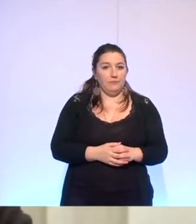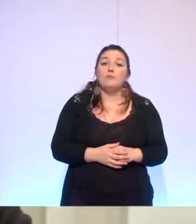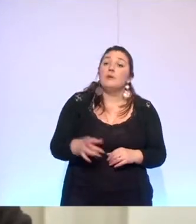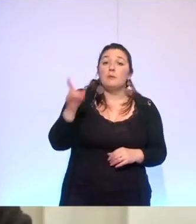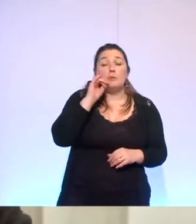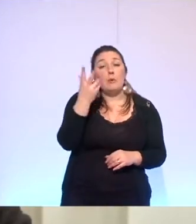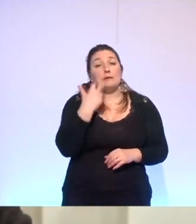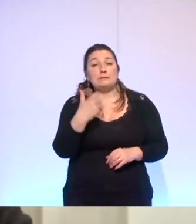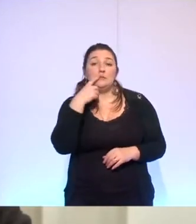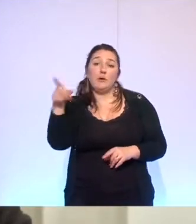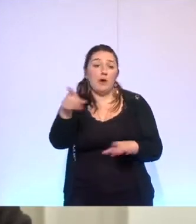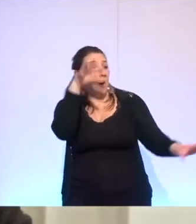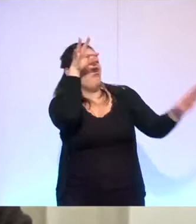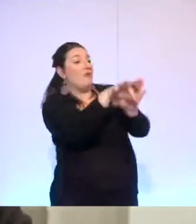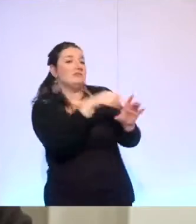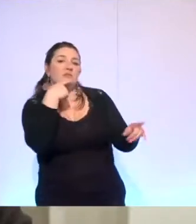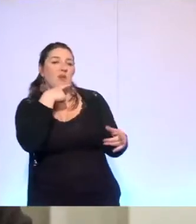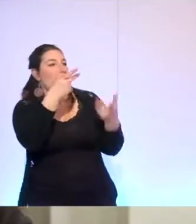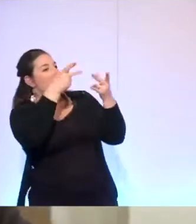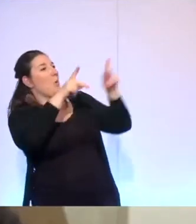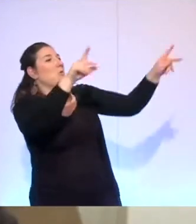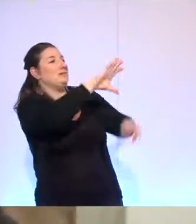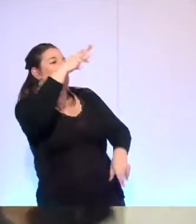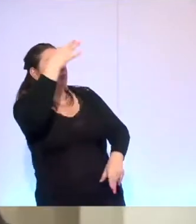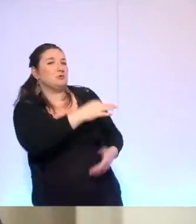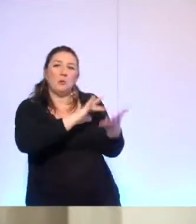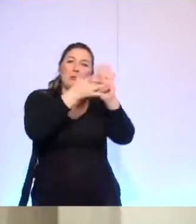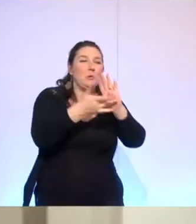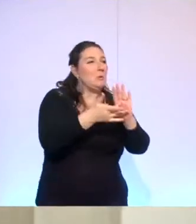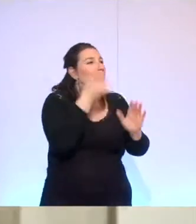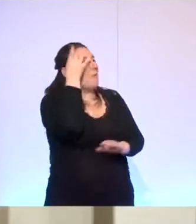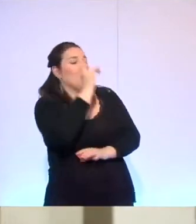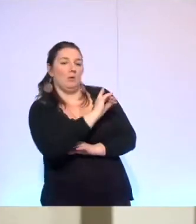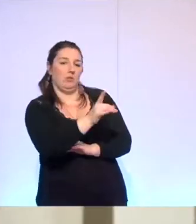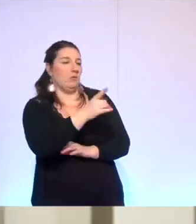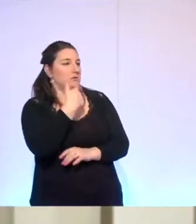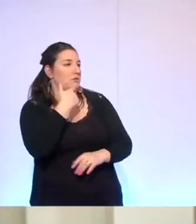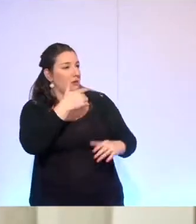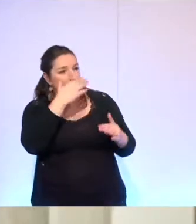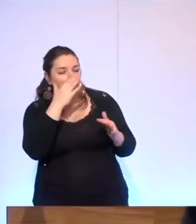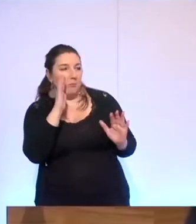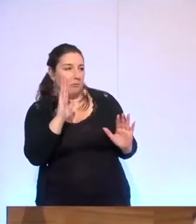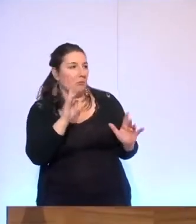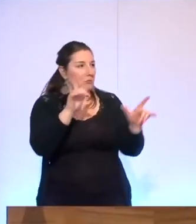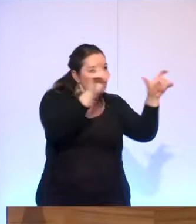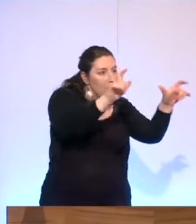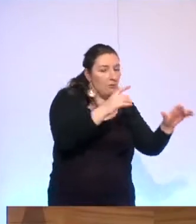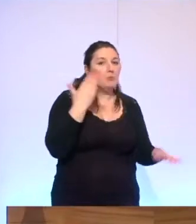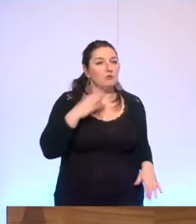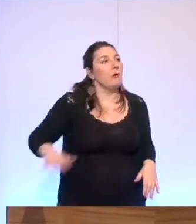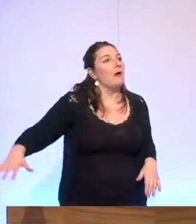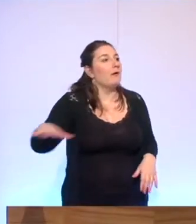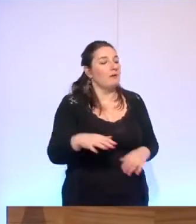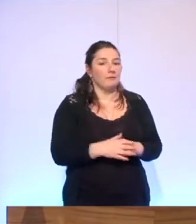blanc-seing. Vous avez, monsieur le maire, symboliquement annoncé la diminution des indemnités des